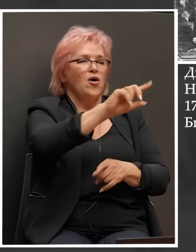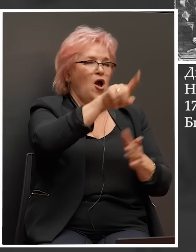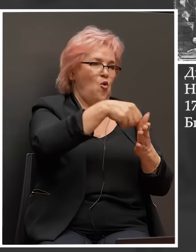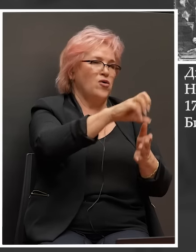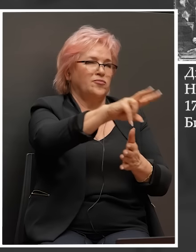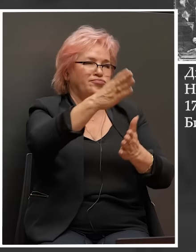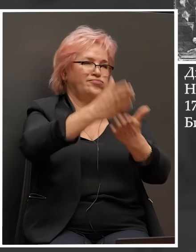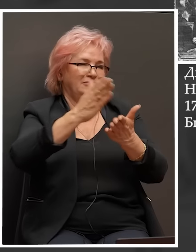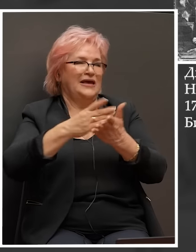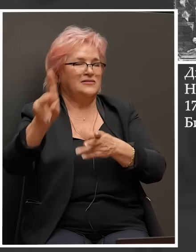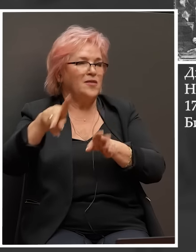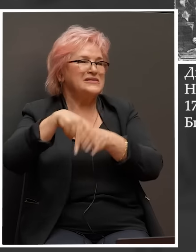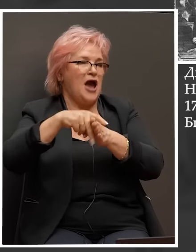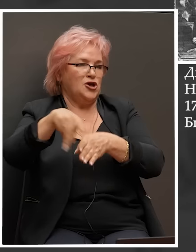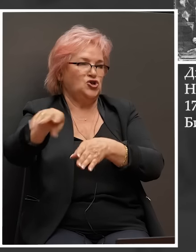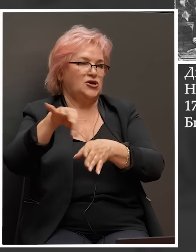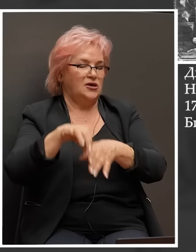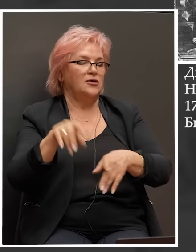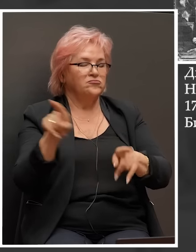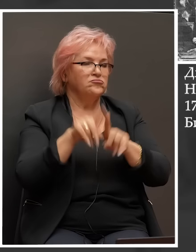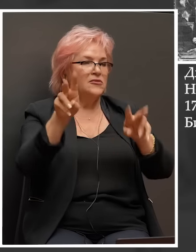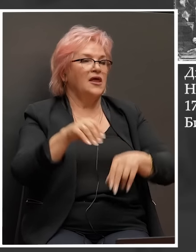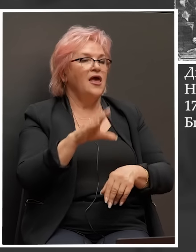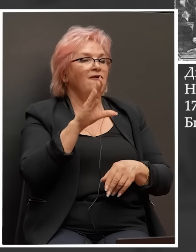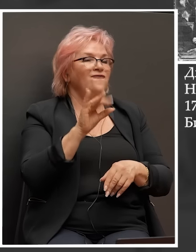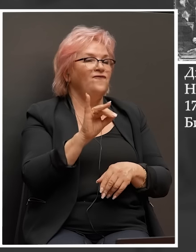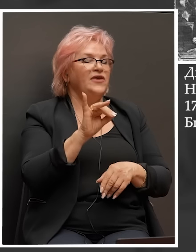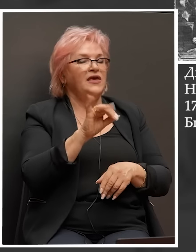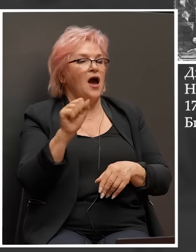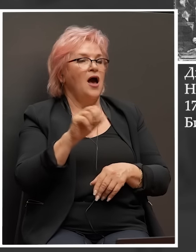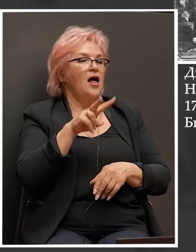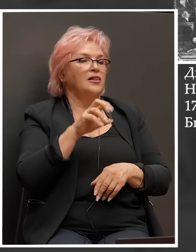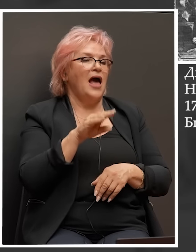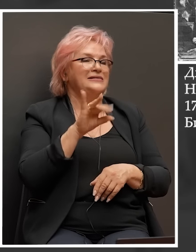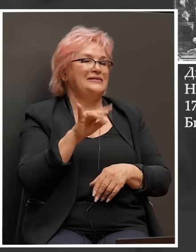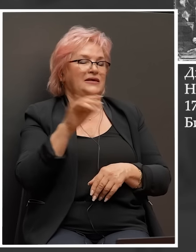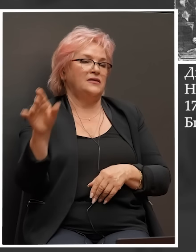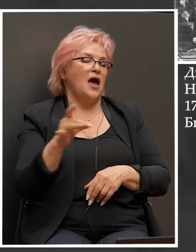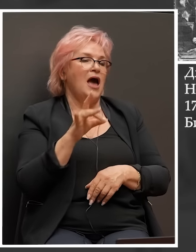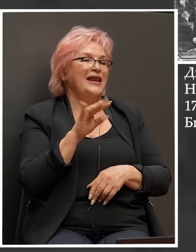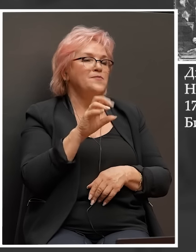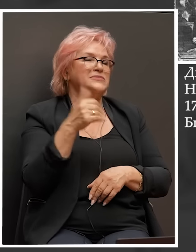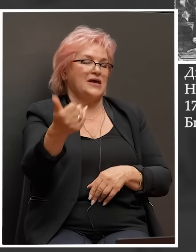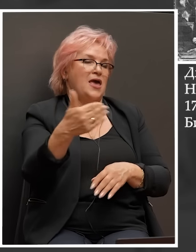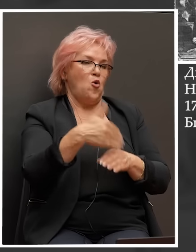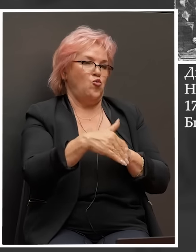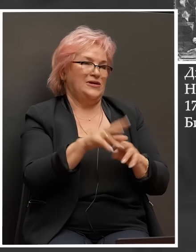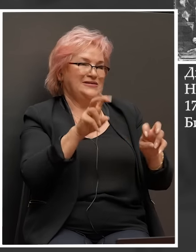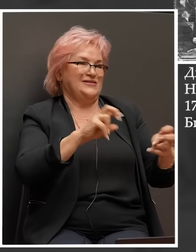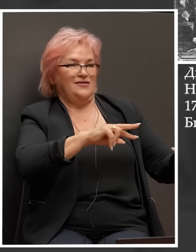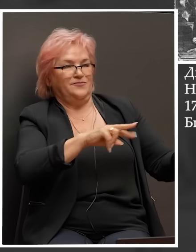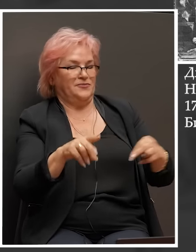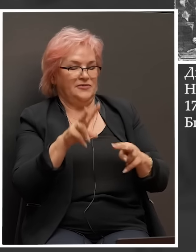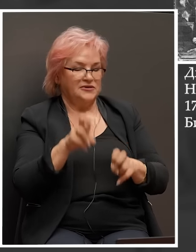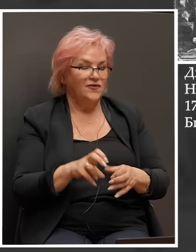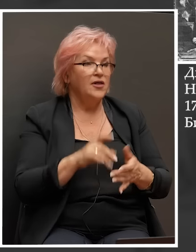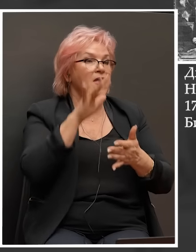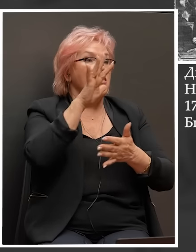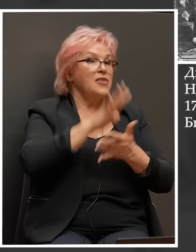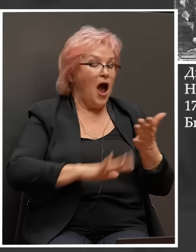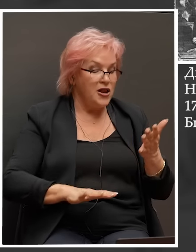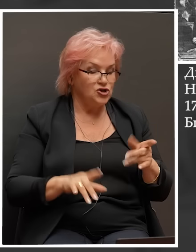городах, много где скачки проводились. Так она называлась Виа Латина, улица латинская, римская. Дальше, очень